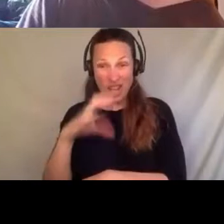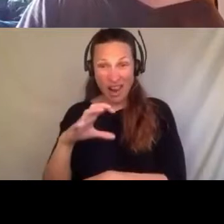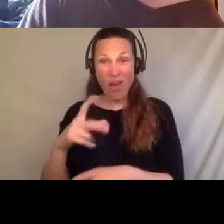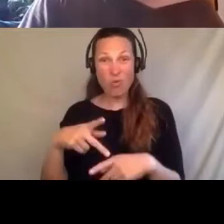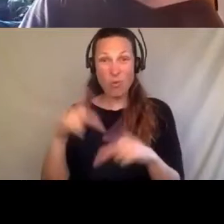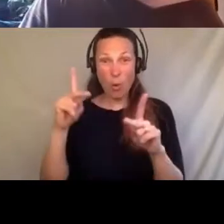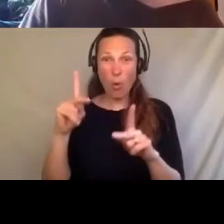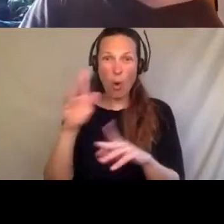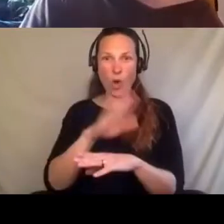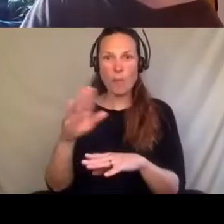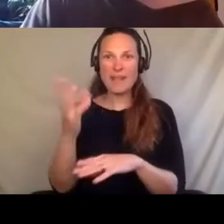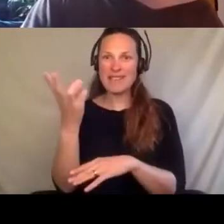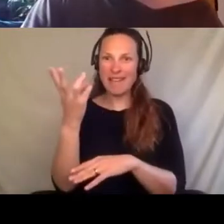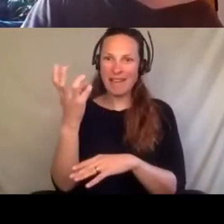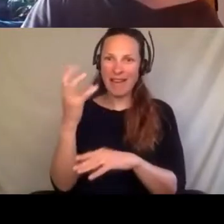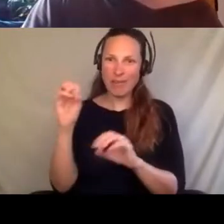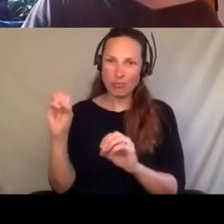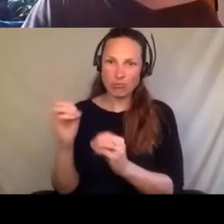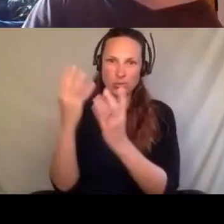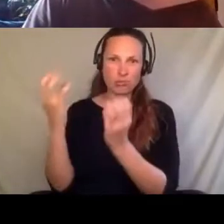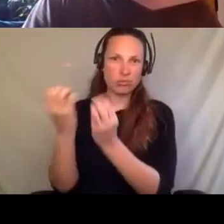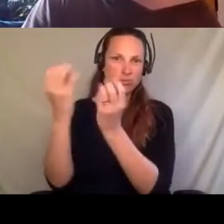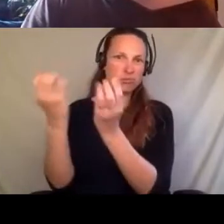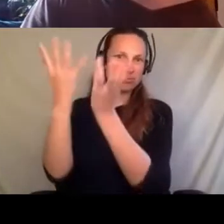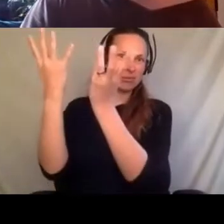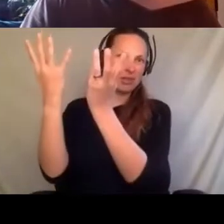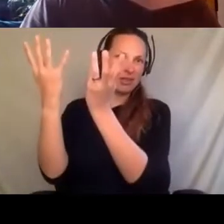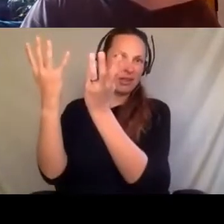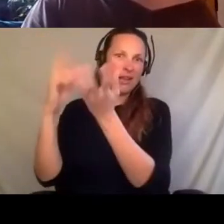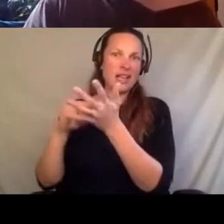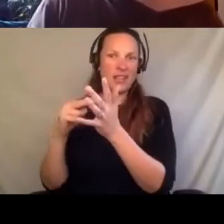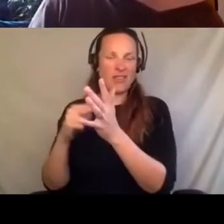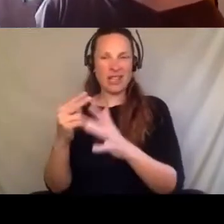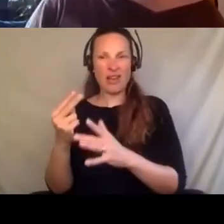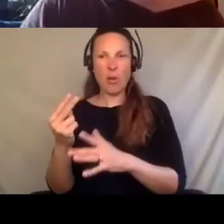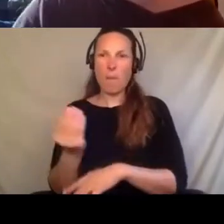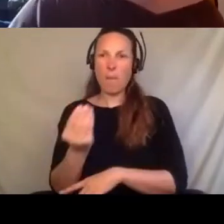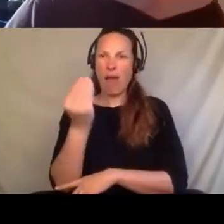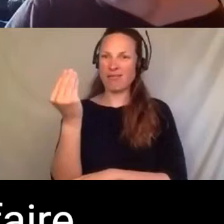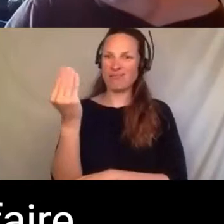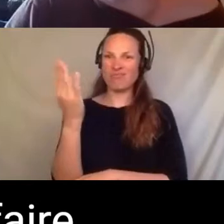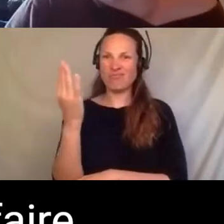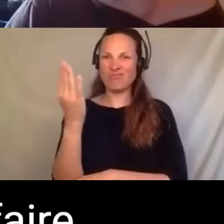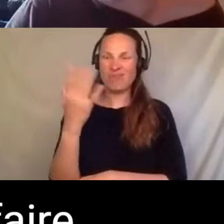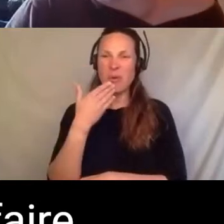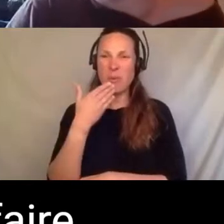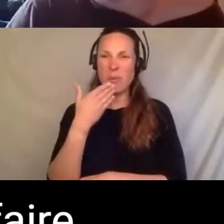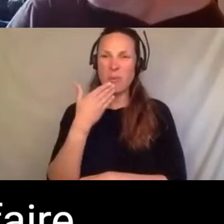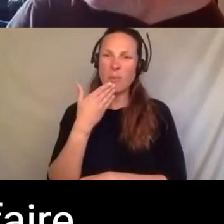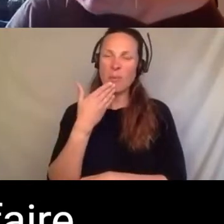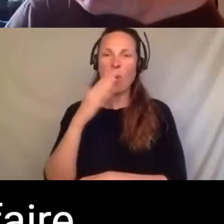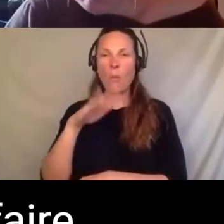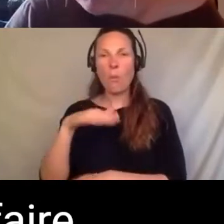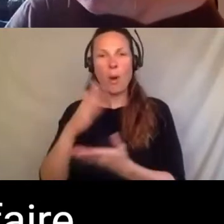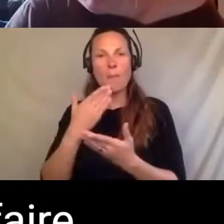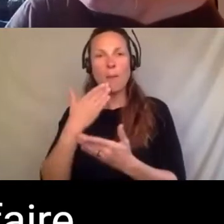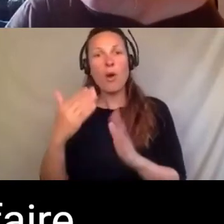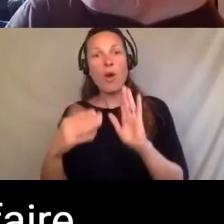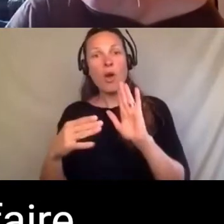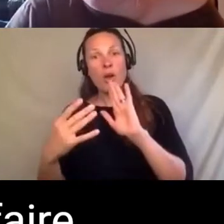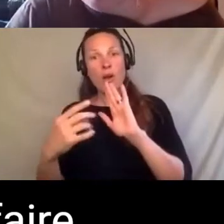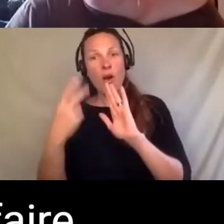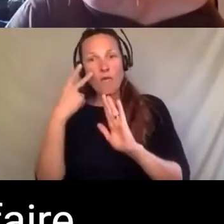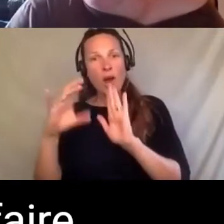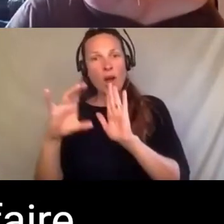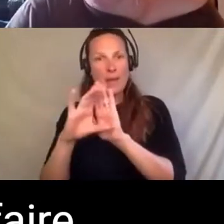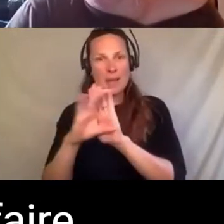graines et produire des graines. Alors, sur l'image ici, on voit que ça